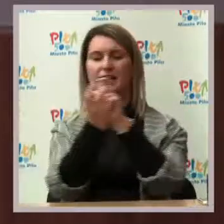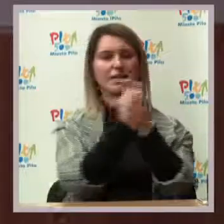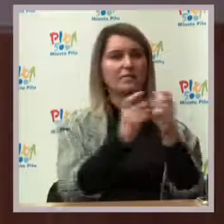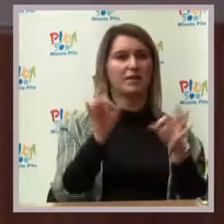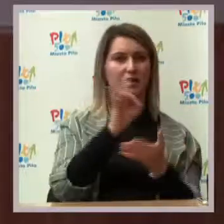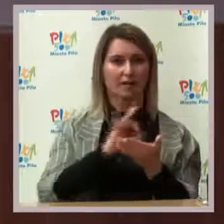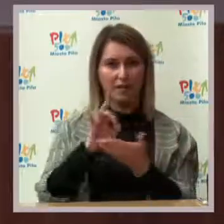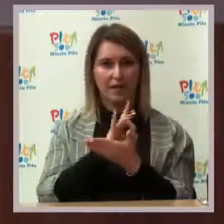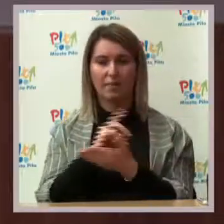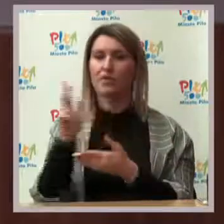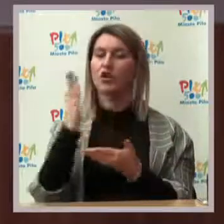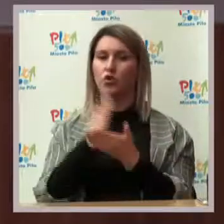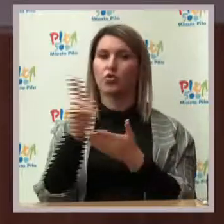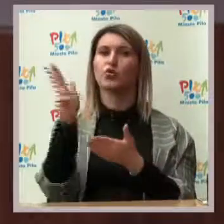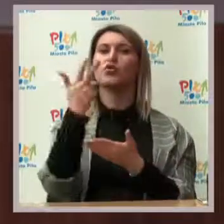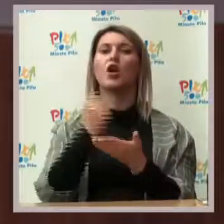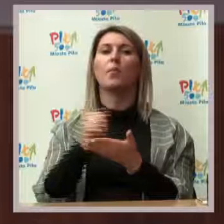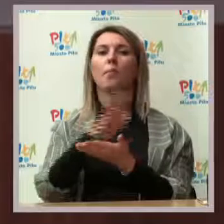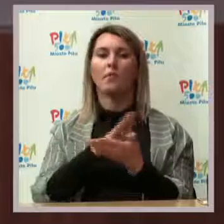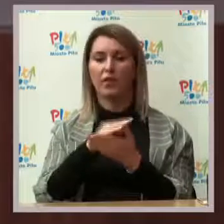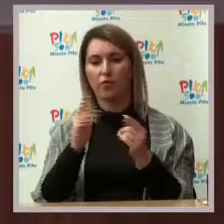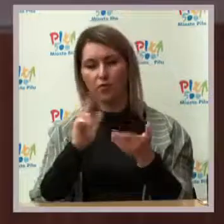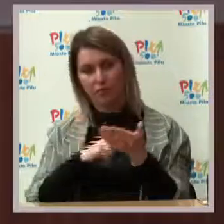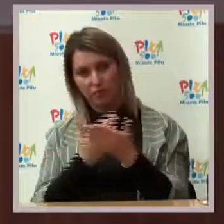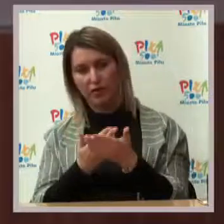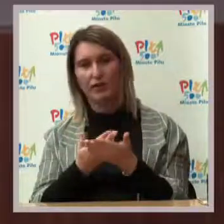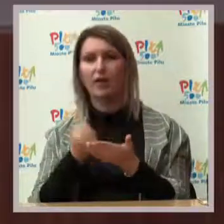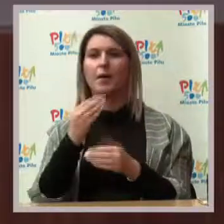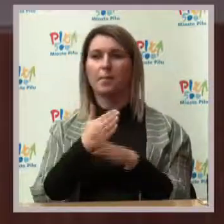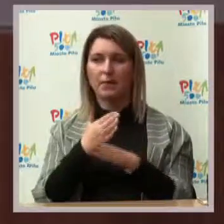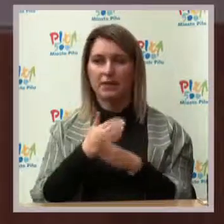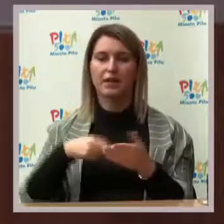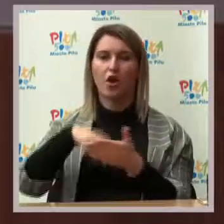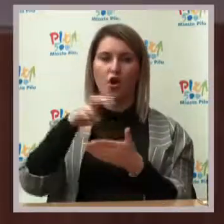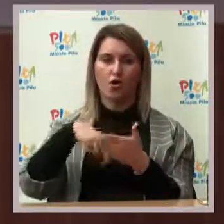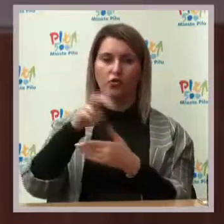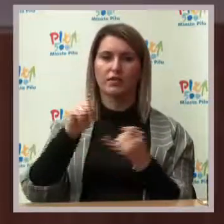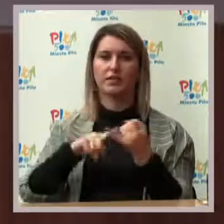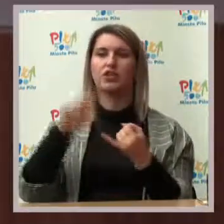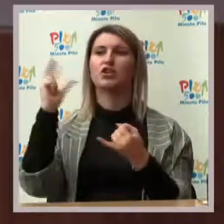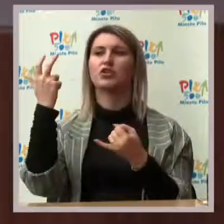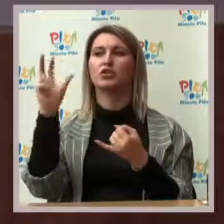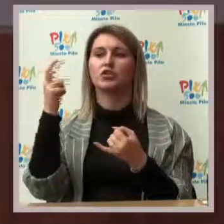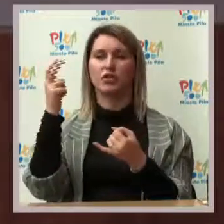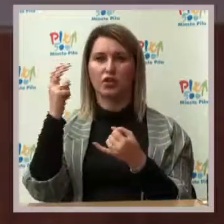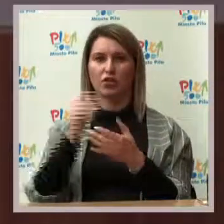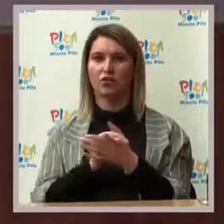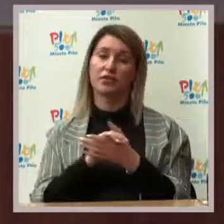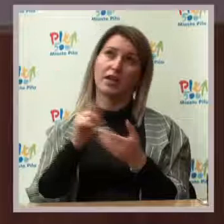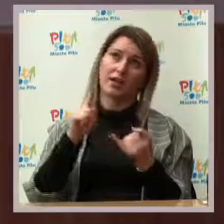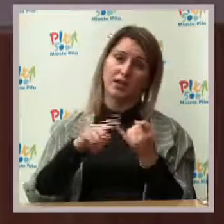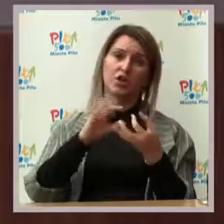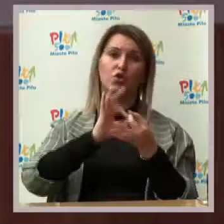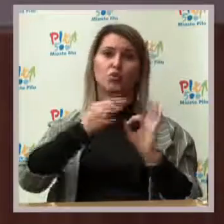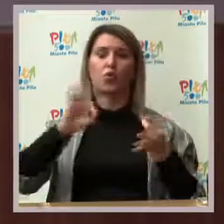powiatów: Pilskiego, Chodzieckiego, Czankowsko-Trzcianeckiego i właściwie Złotowszczyzna, 4.